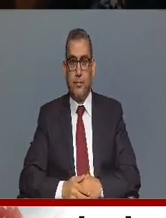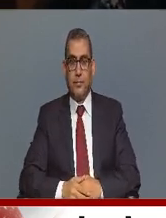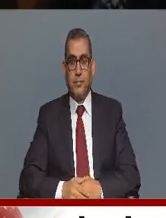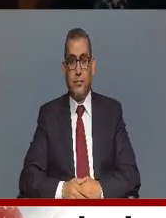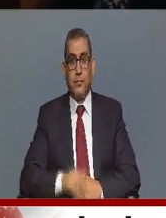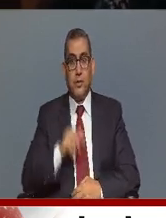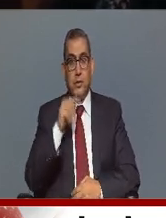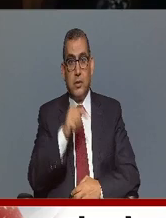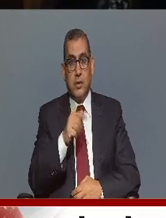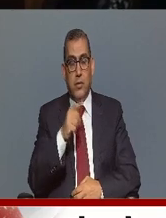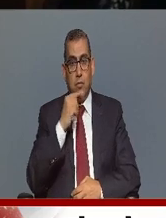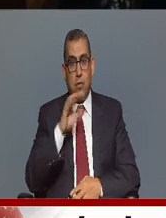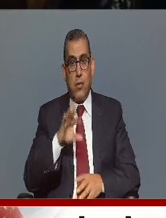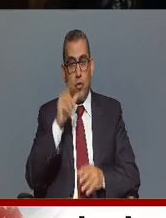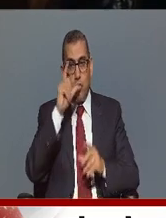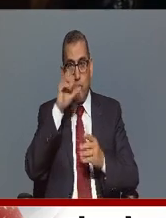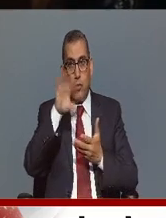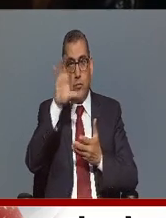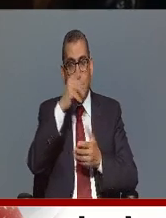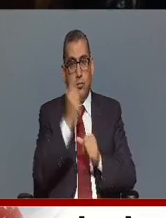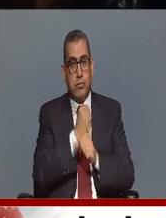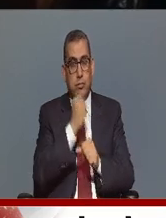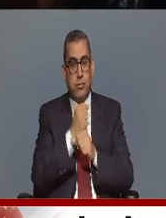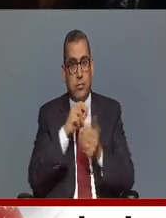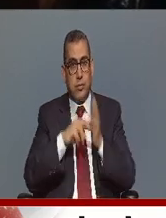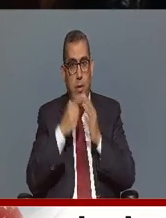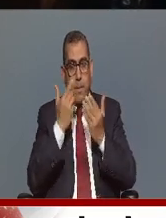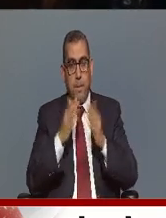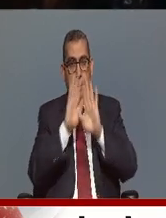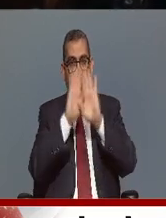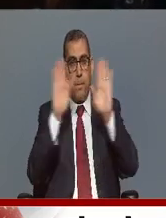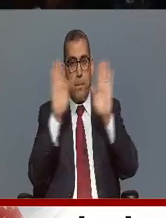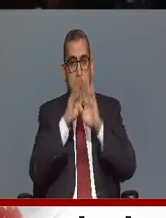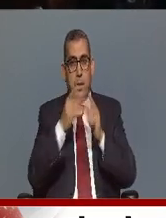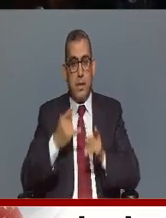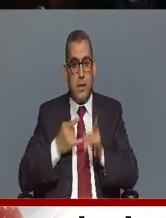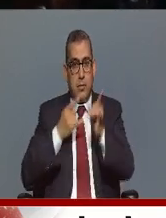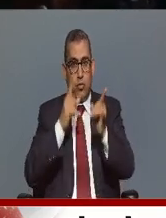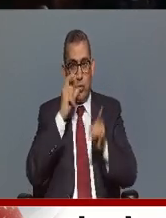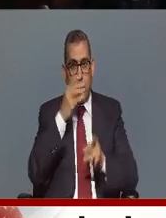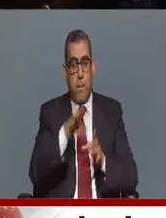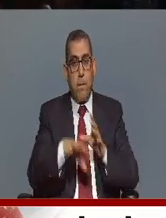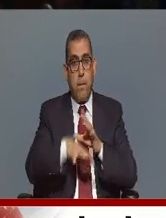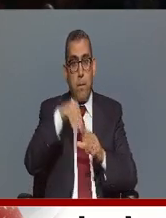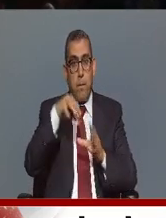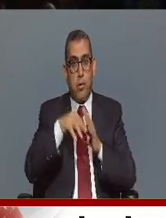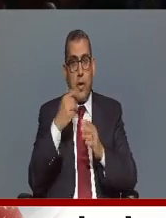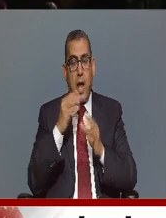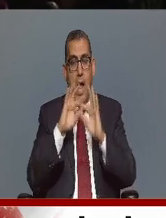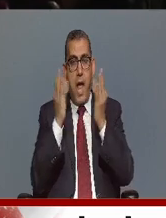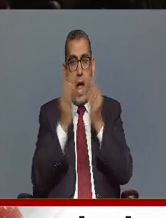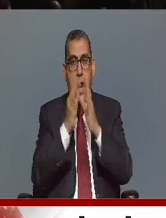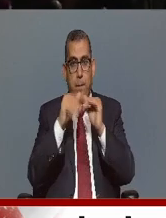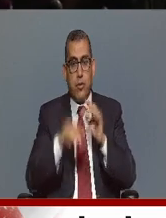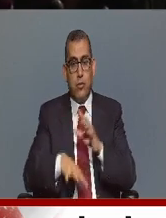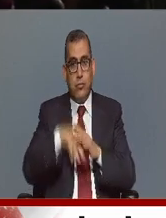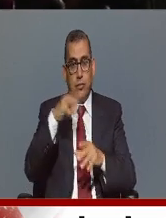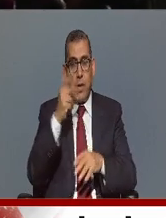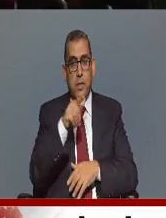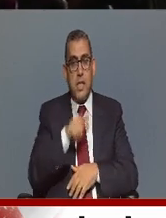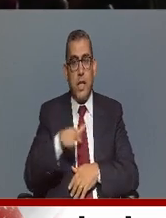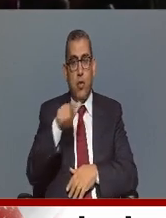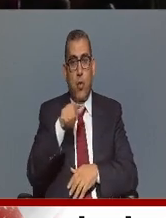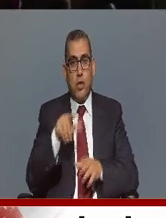وده بعض الصور للأنشطة بتاعت المسارح المتنقلة. مشروع أهل مصر تم تنفيذ 26